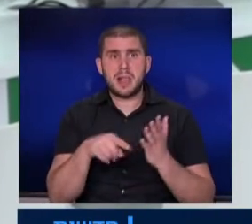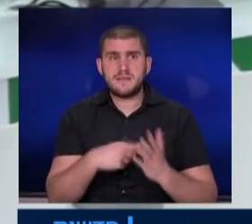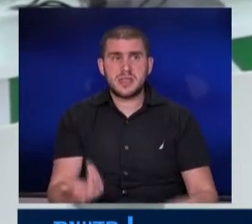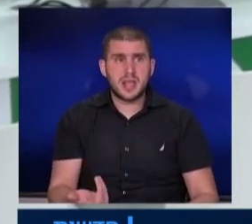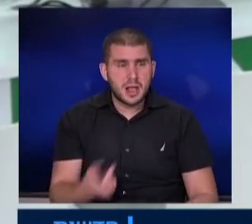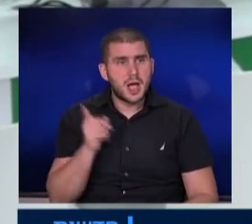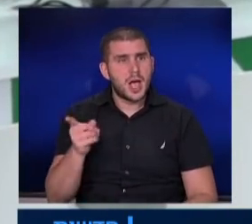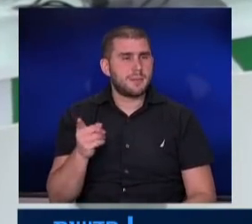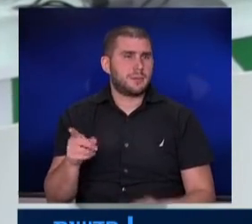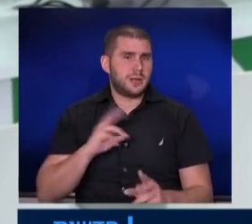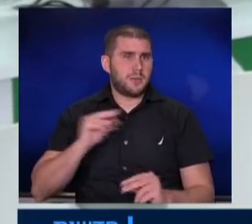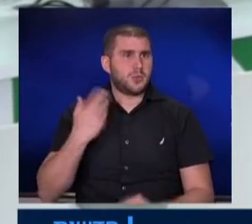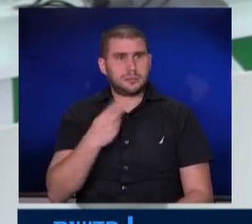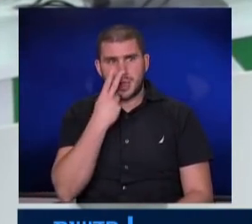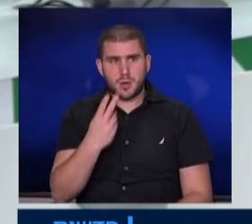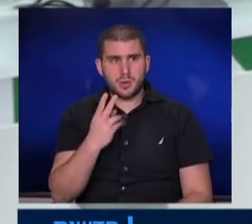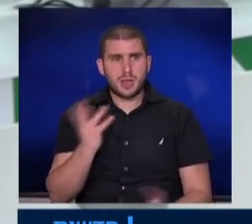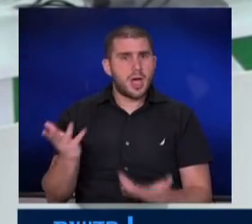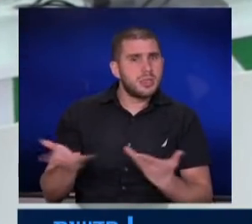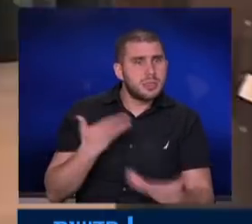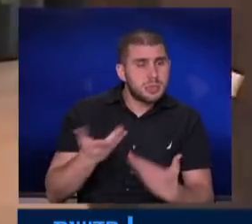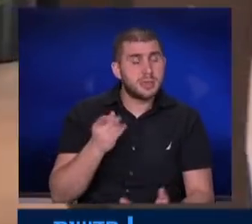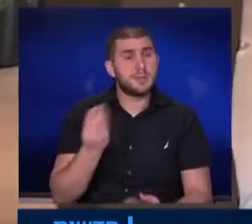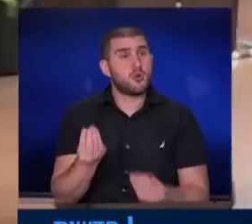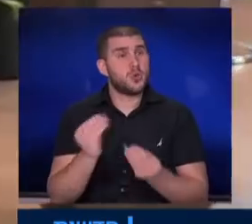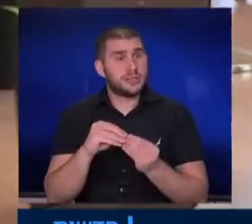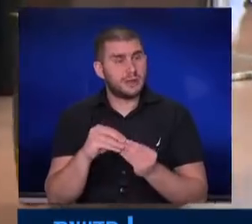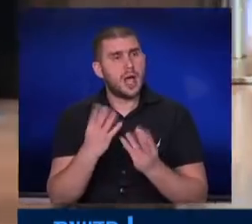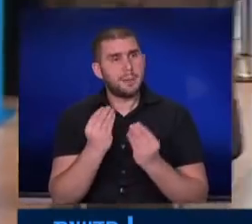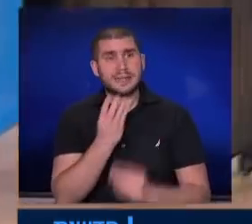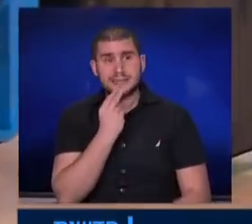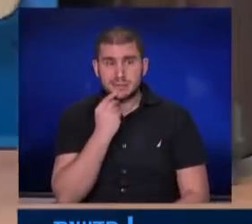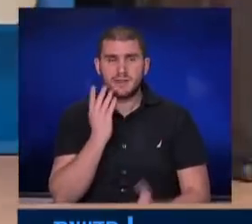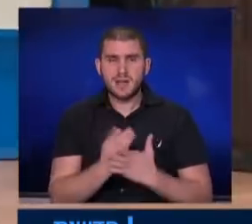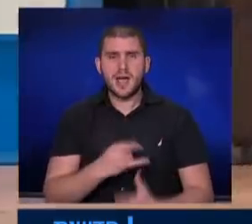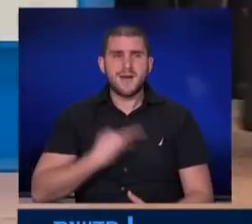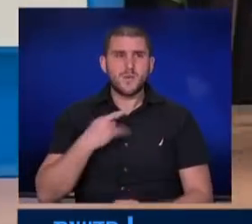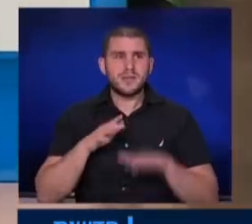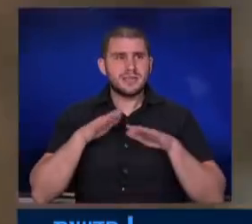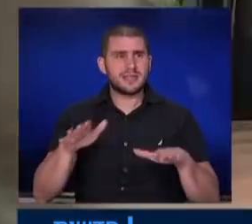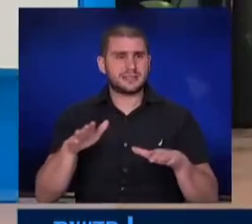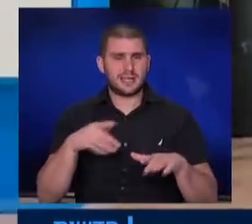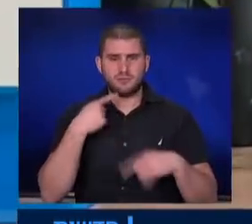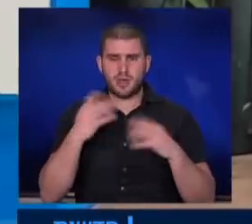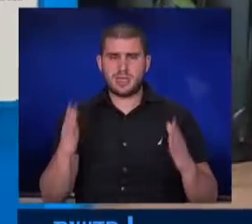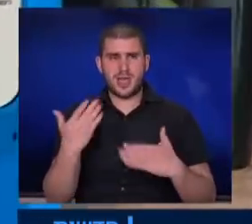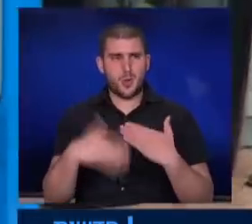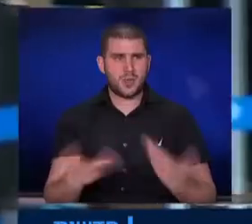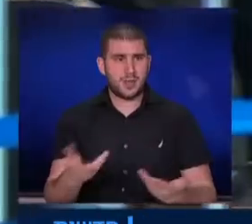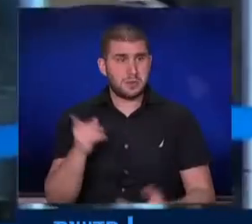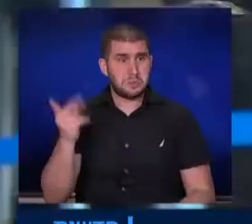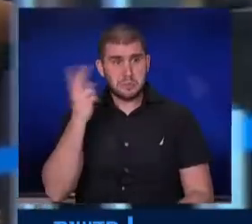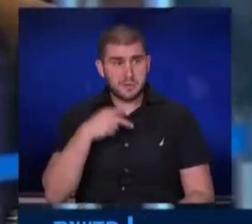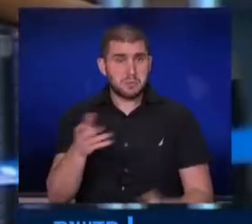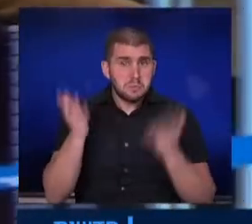הם כמונו רוצים לראות באמת לאן הרוח נושבת. דבר נוסף, הרבה מאוד ישראלים כבר חוו טיסה במהלך השנה האחרונה, ולכן